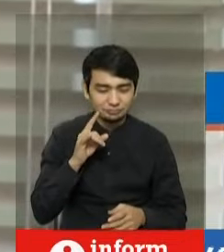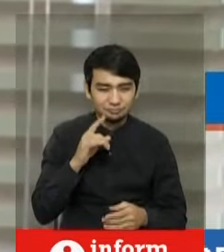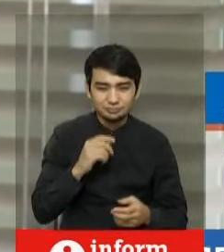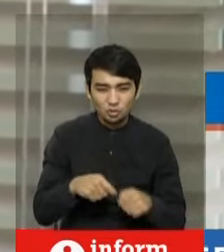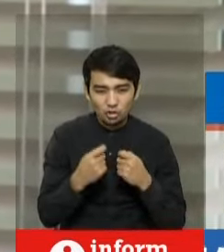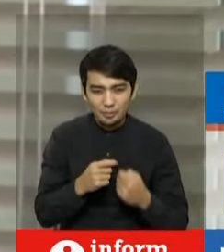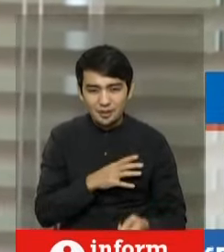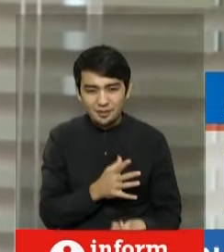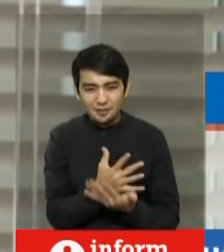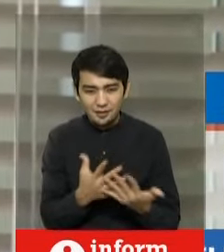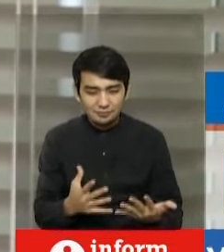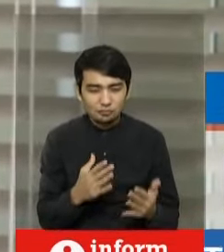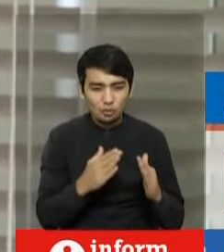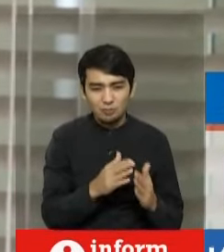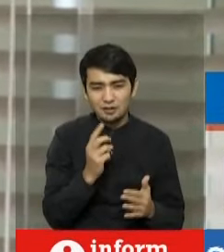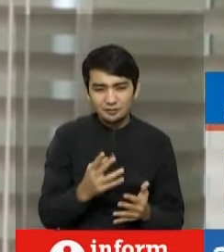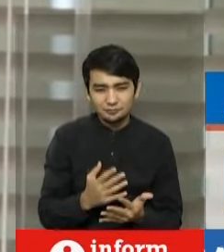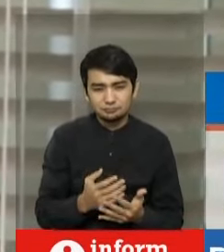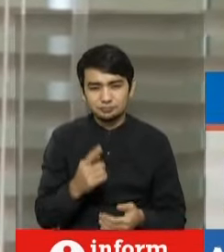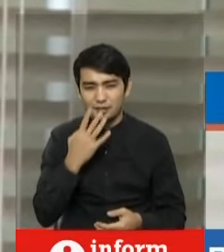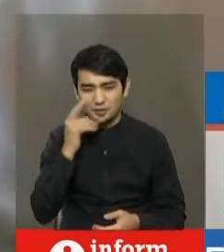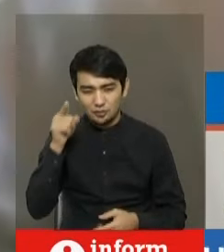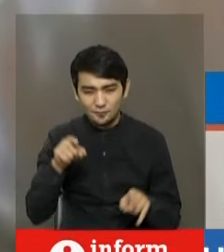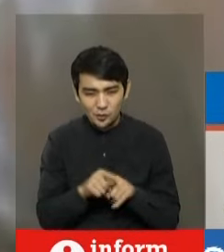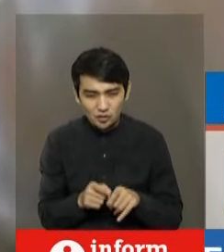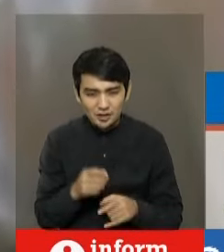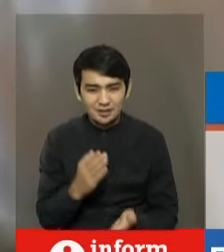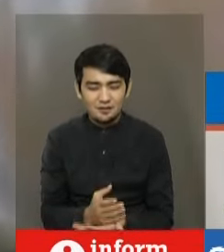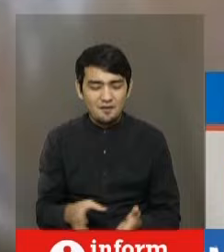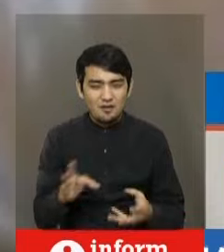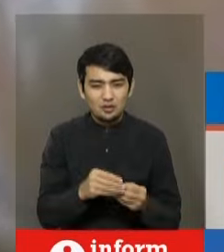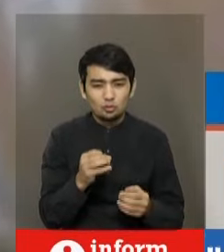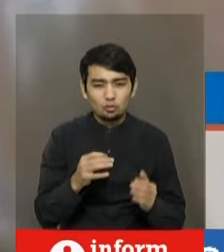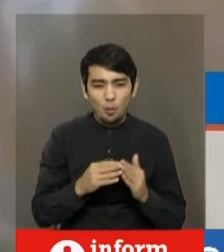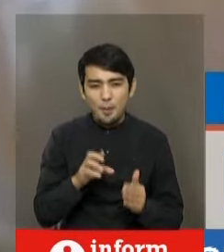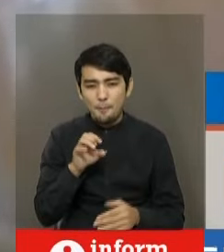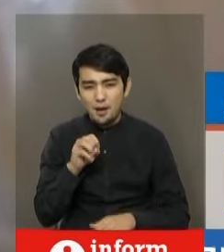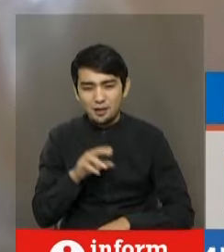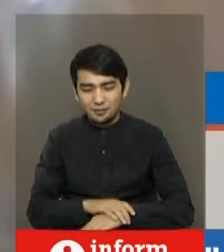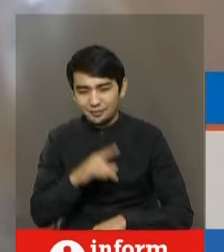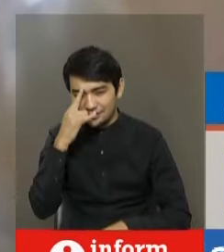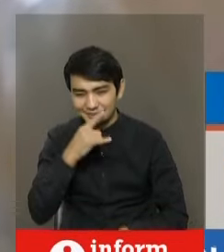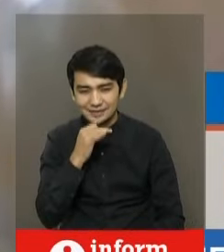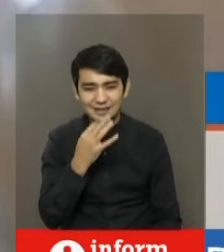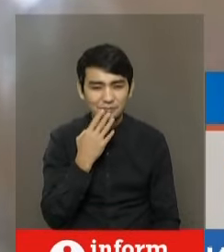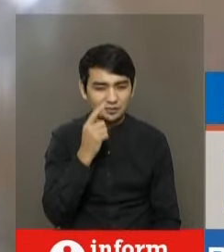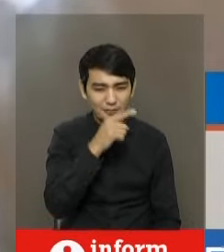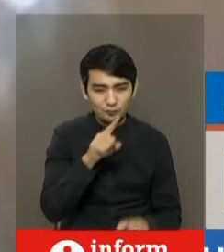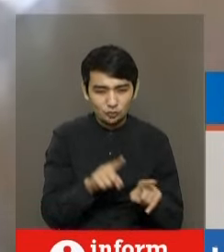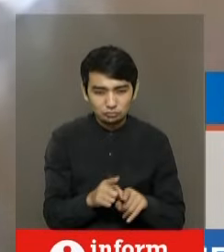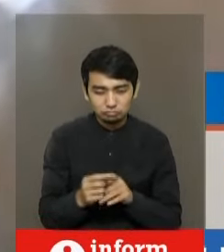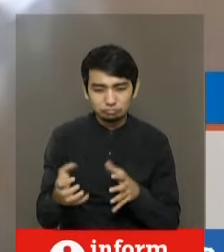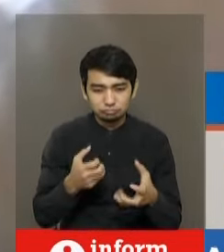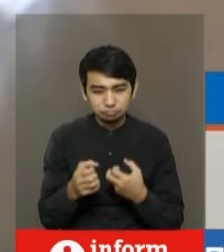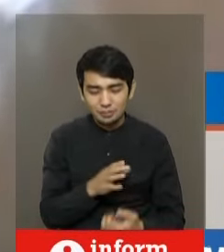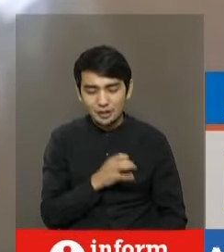приобретал различное имущество в том числе за рубежом а также получал деньги в банках на территории Казахстана и за границей сейчас это